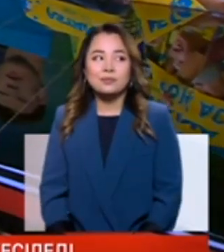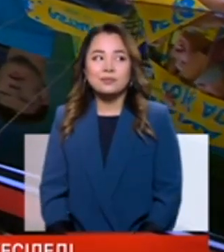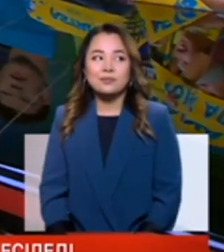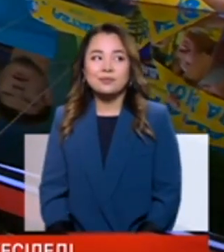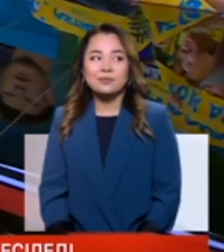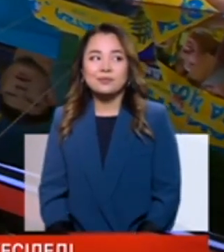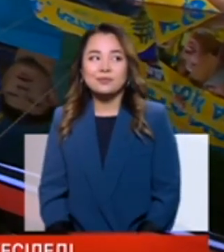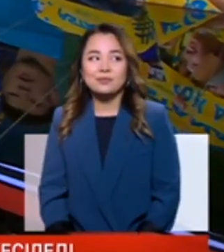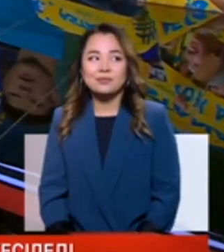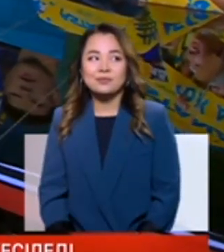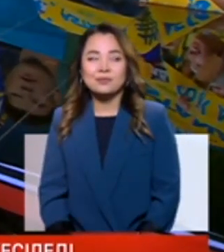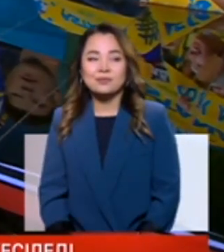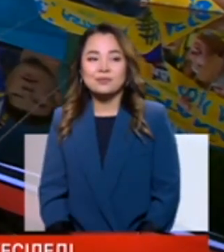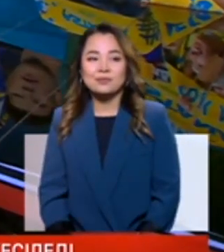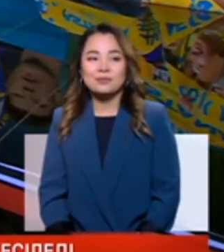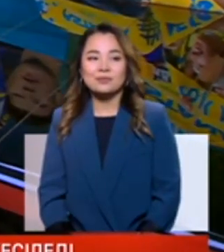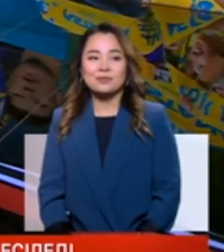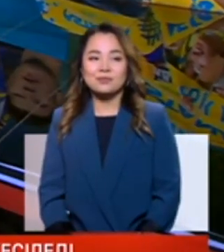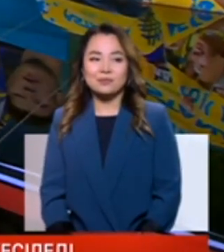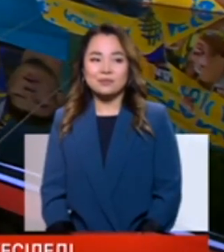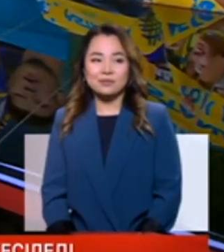Шерхан, тыңдап тұрыңыз.